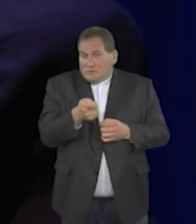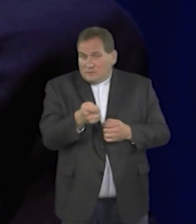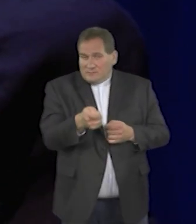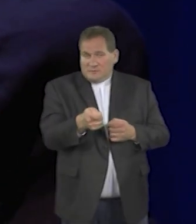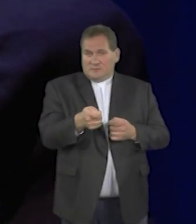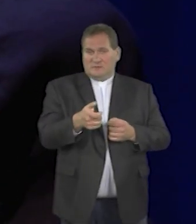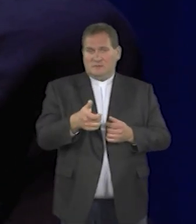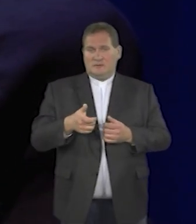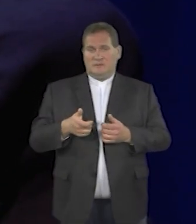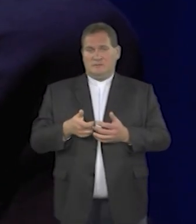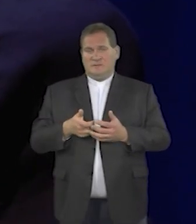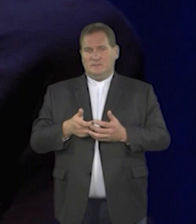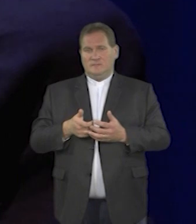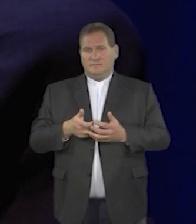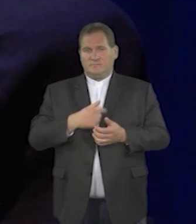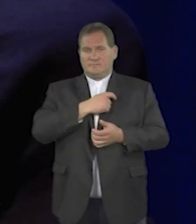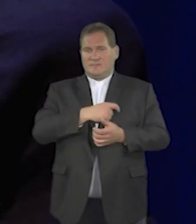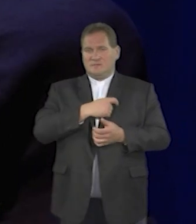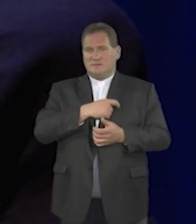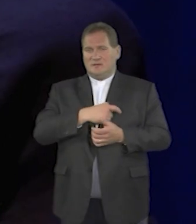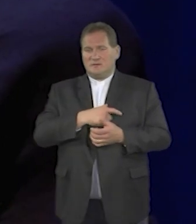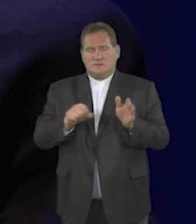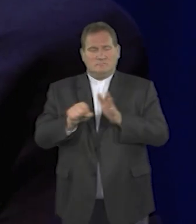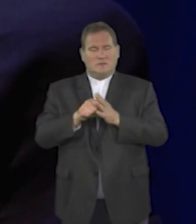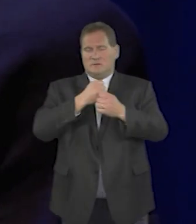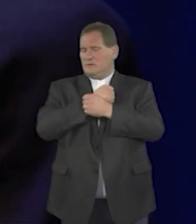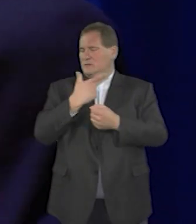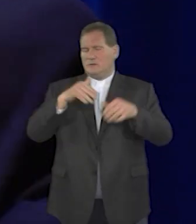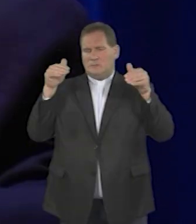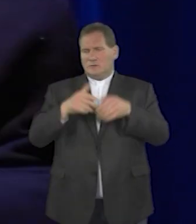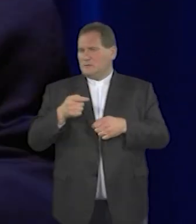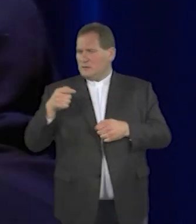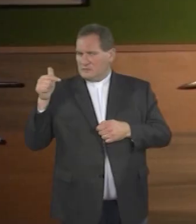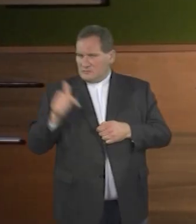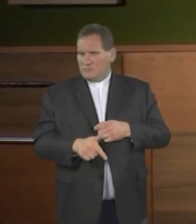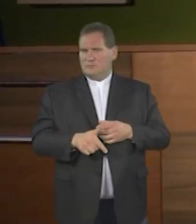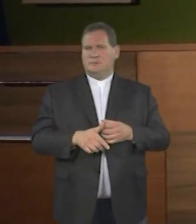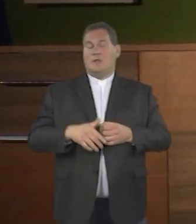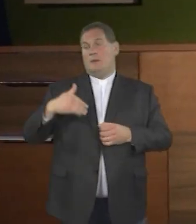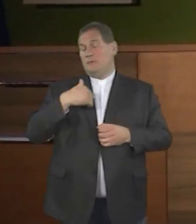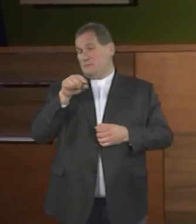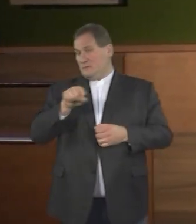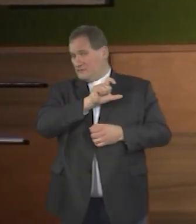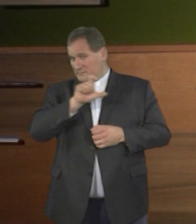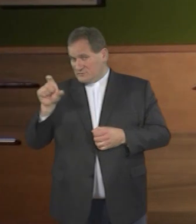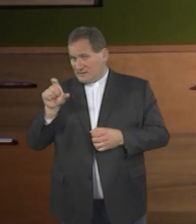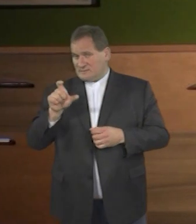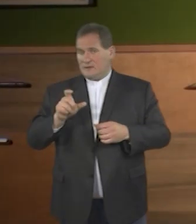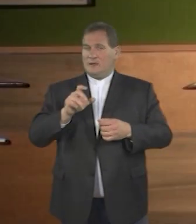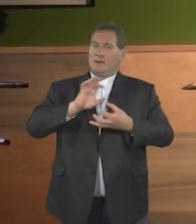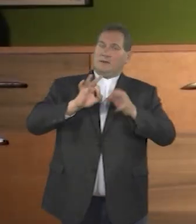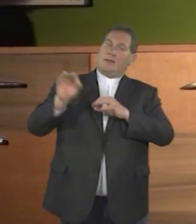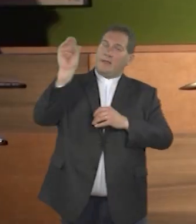Cóż, gdy serca do kochania nie można zmusić. A było to w owych czasach, gdy